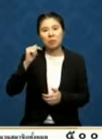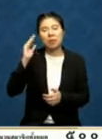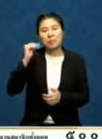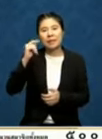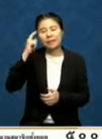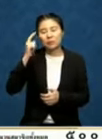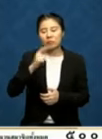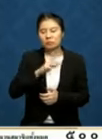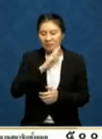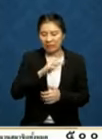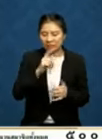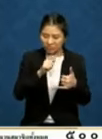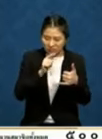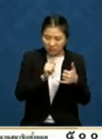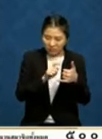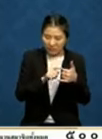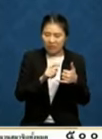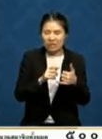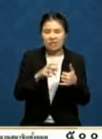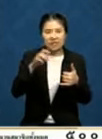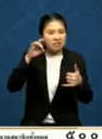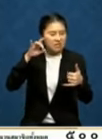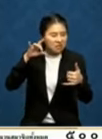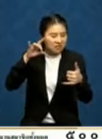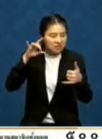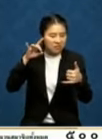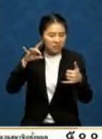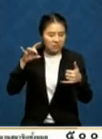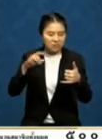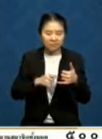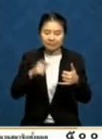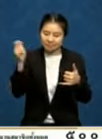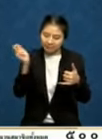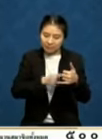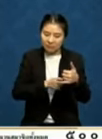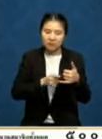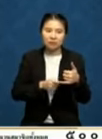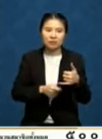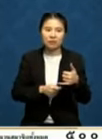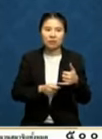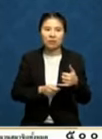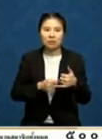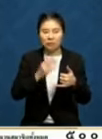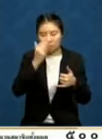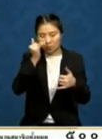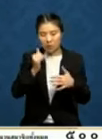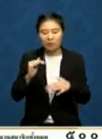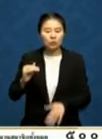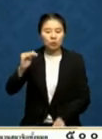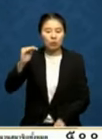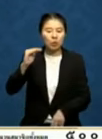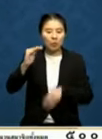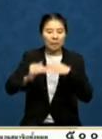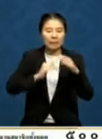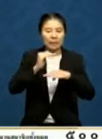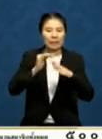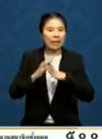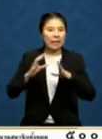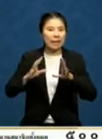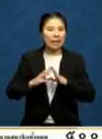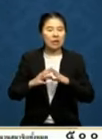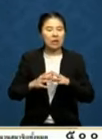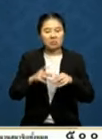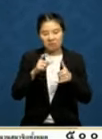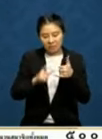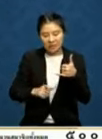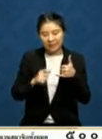หากลูกของเรานั้นทำพฤติกรรมที่ไม่ถูกต้องหรือเหมาะสมเราก็จำเป็นครับที่ต้องตีลูกเราในวันนี้เพื่อให้เขาเติบโตและพัฒนาขึ้นมาเป็นค